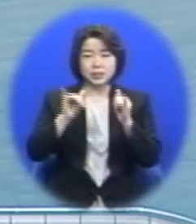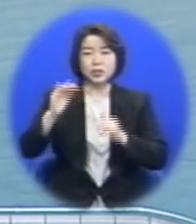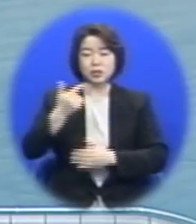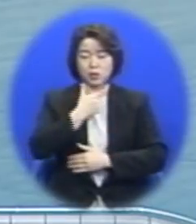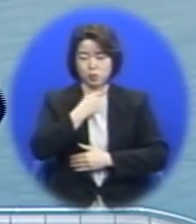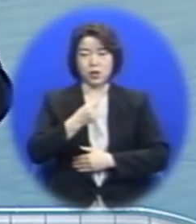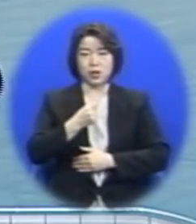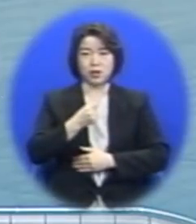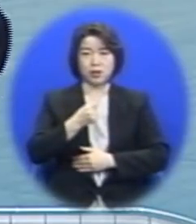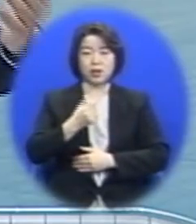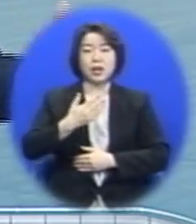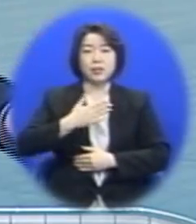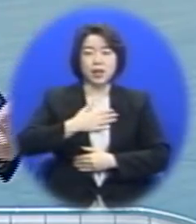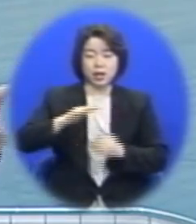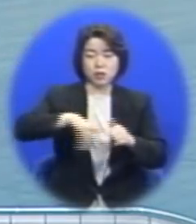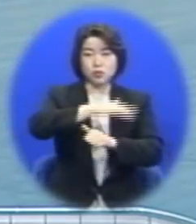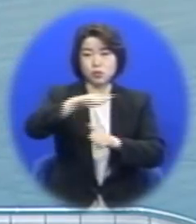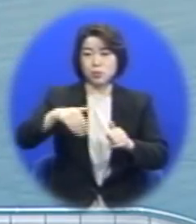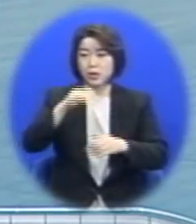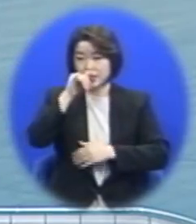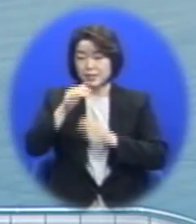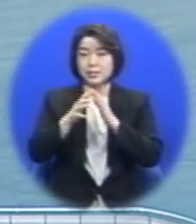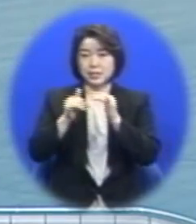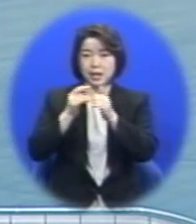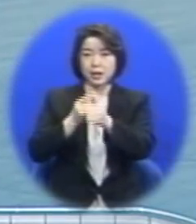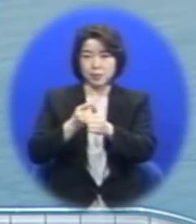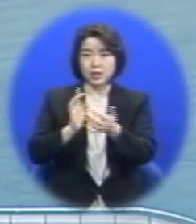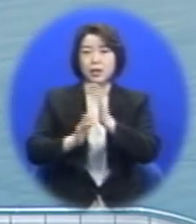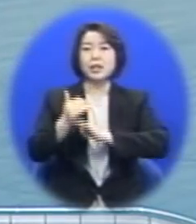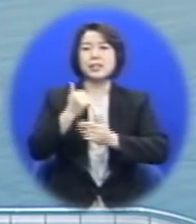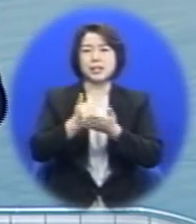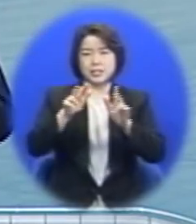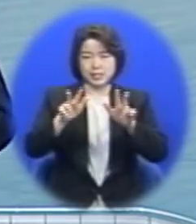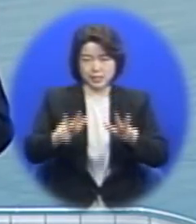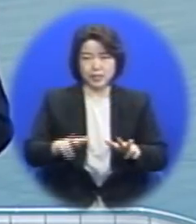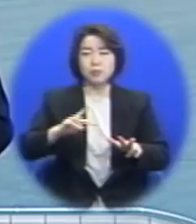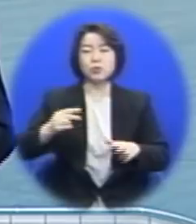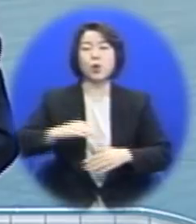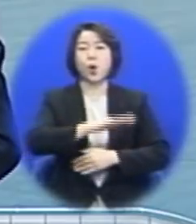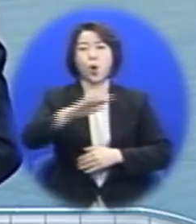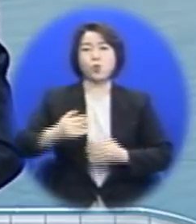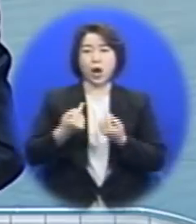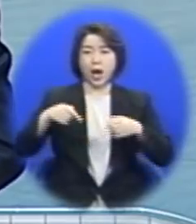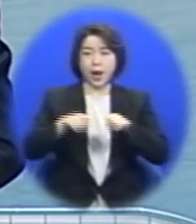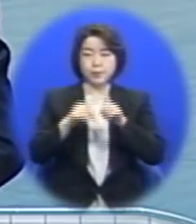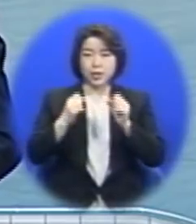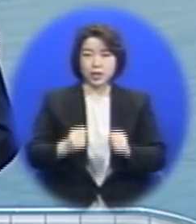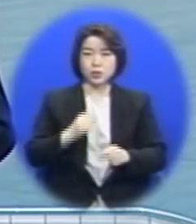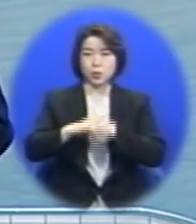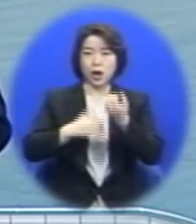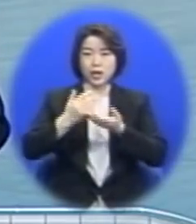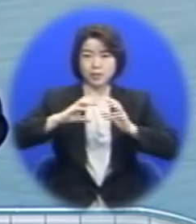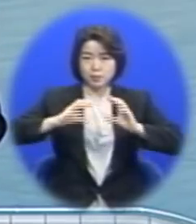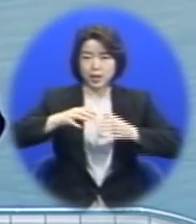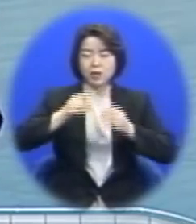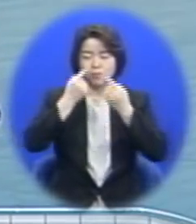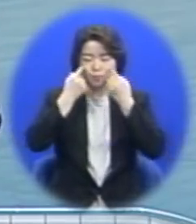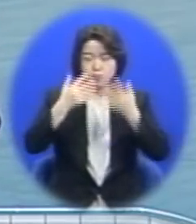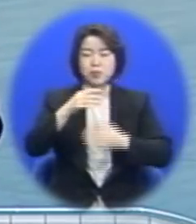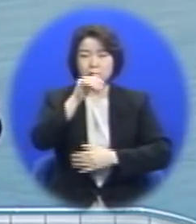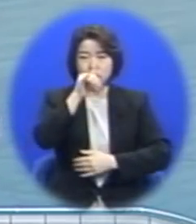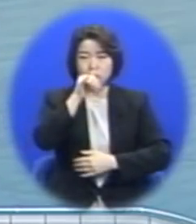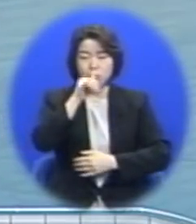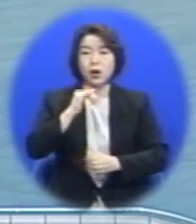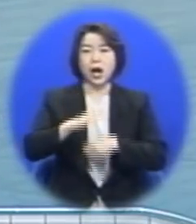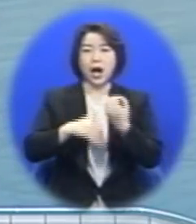원합니다. 제가 제 주변에 있는 사람들에게 예수님은 지금도 우리와 함께 계시고 하나님의 나라는 분명히 있고